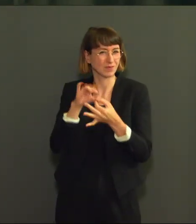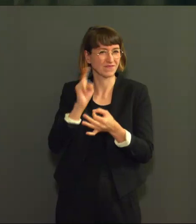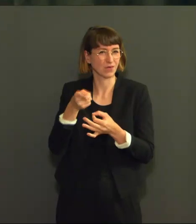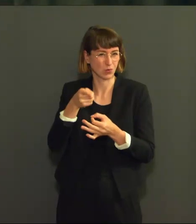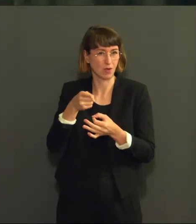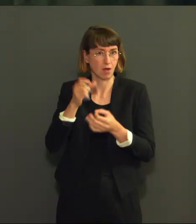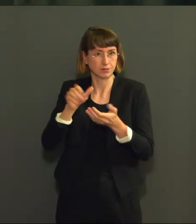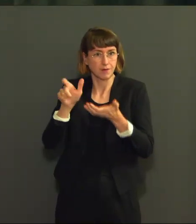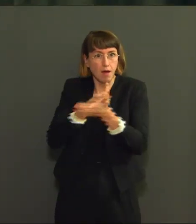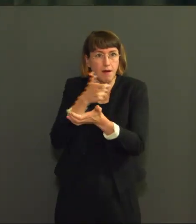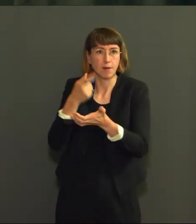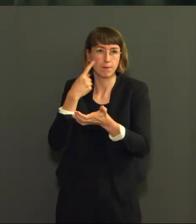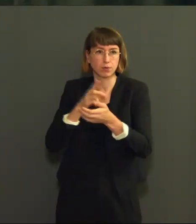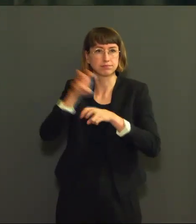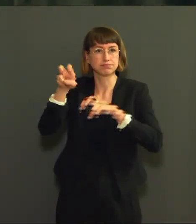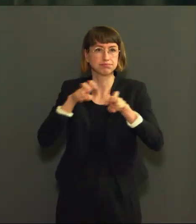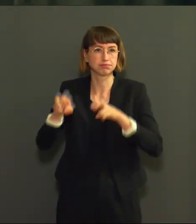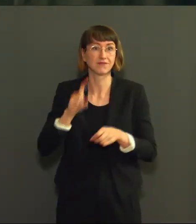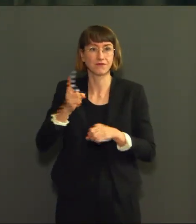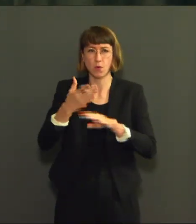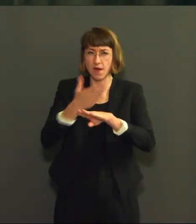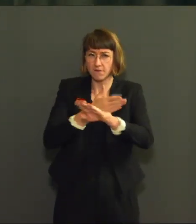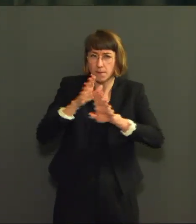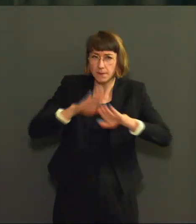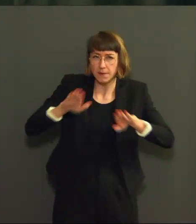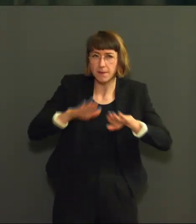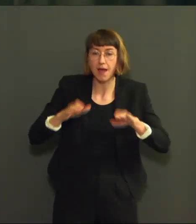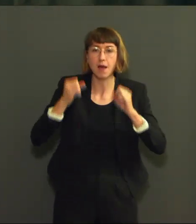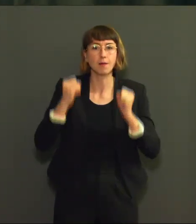en vacances, l'esprit tranquille.